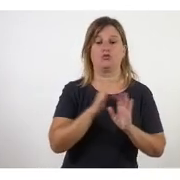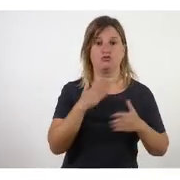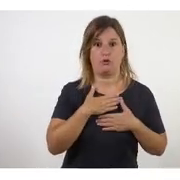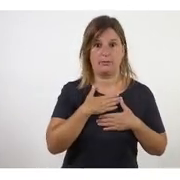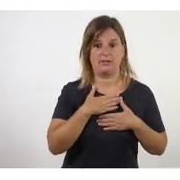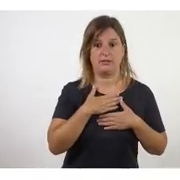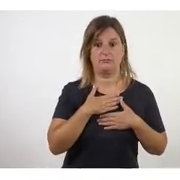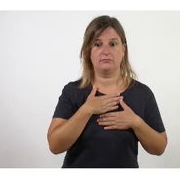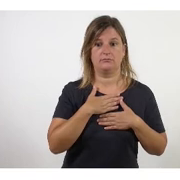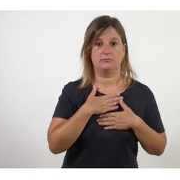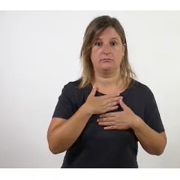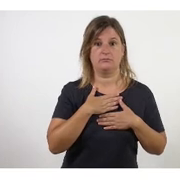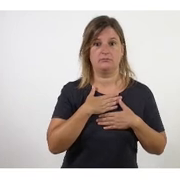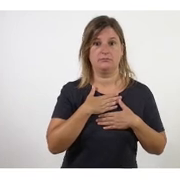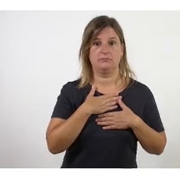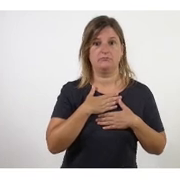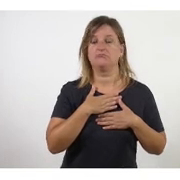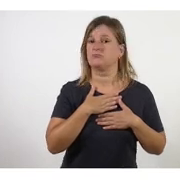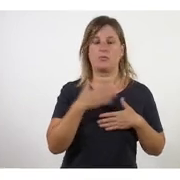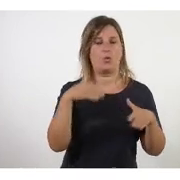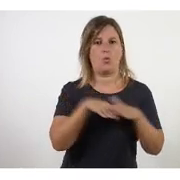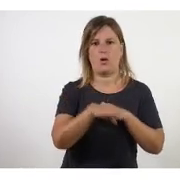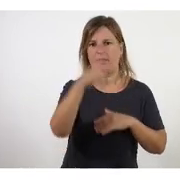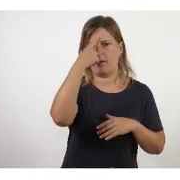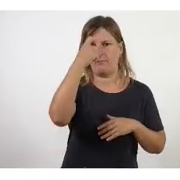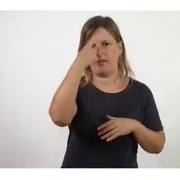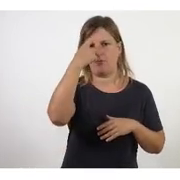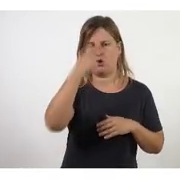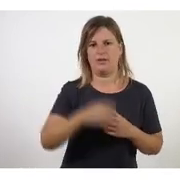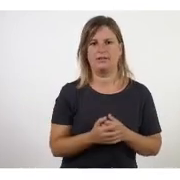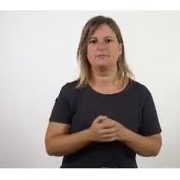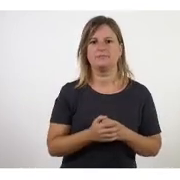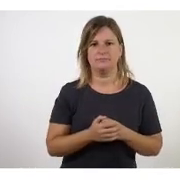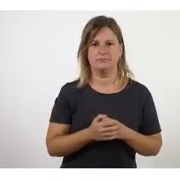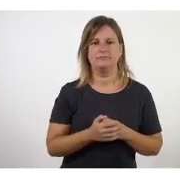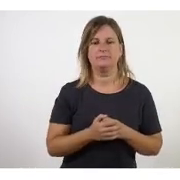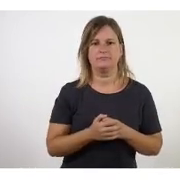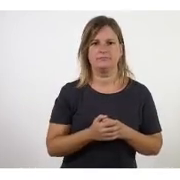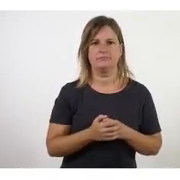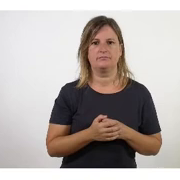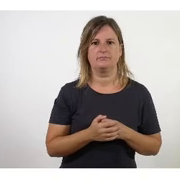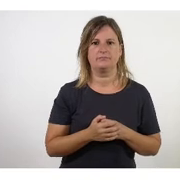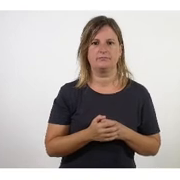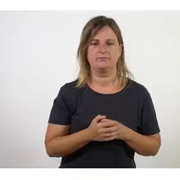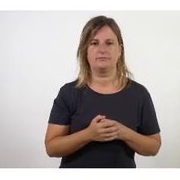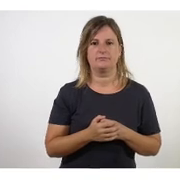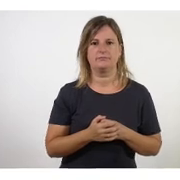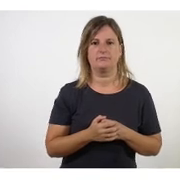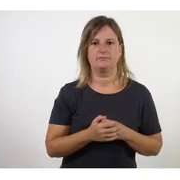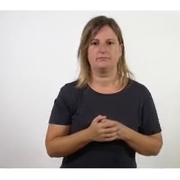que puf, no? Es tanca sola, no passa res. Fins a l'última cosa que jo hagi fet, m'ho guarda.